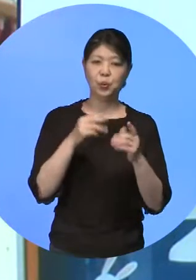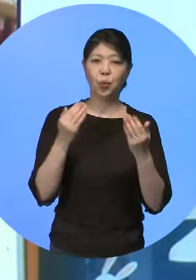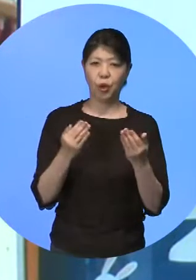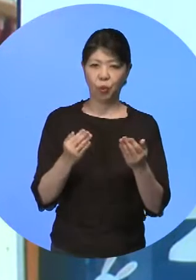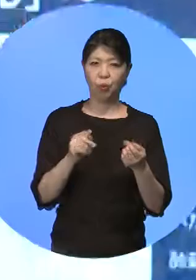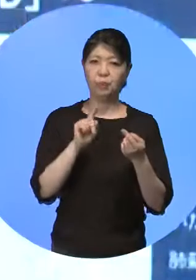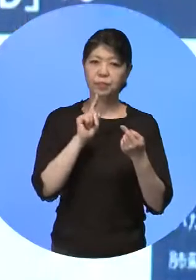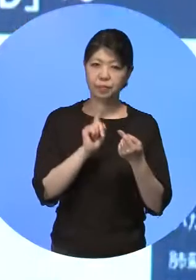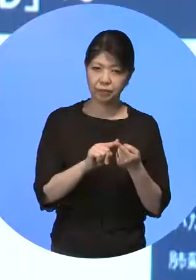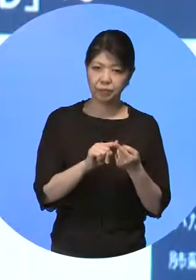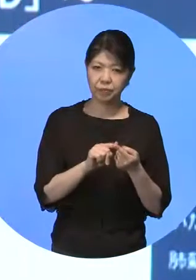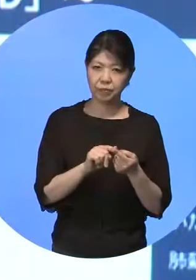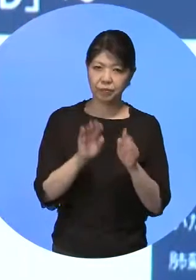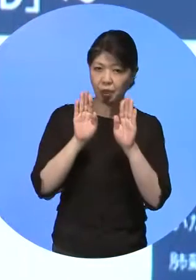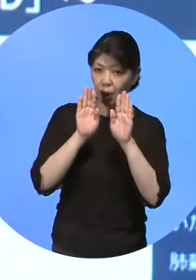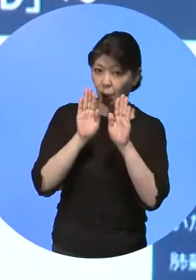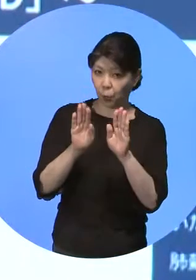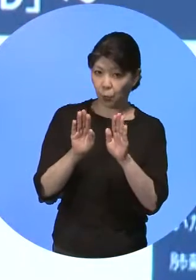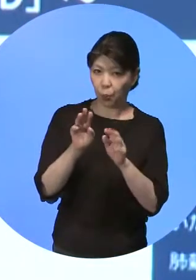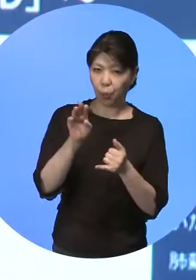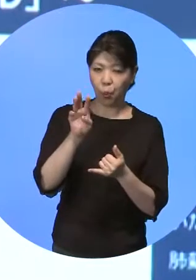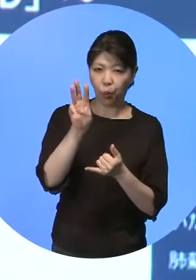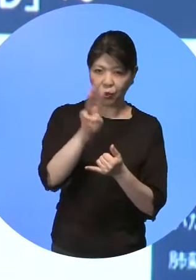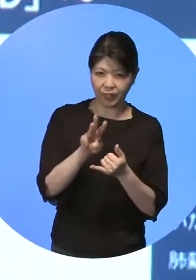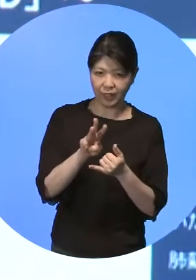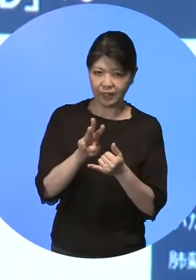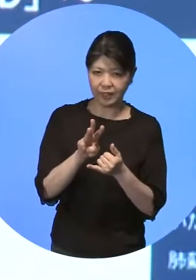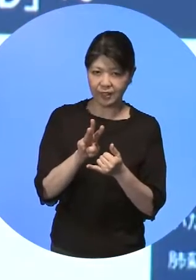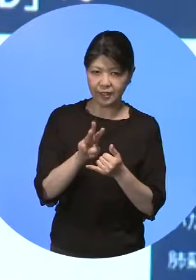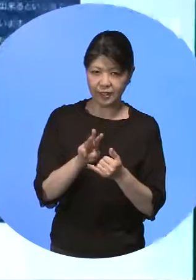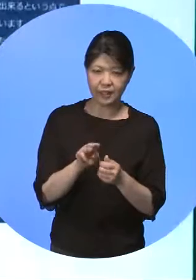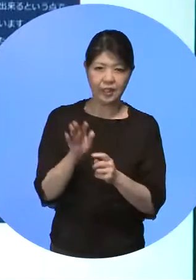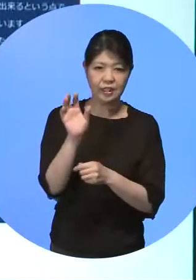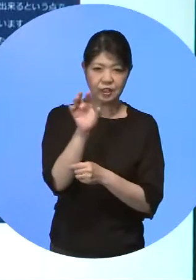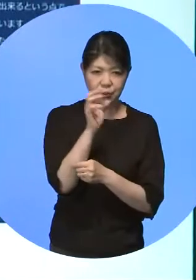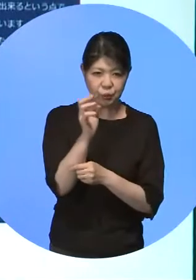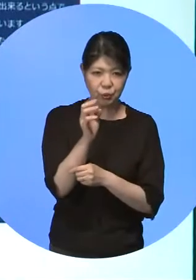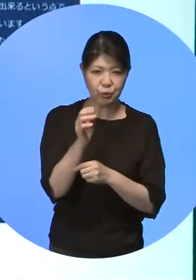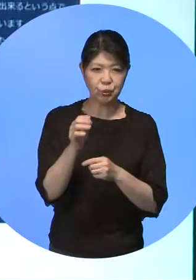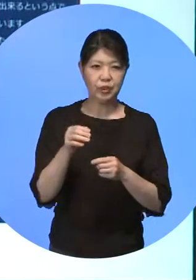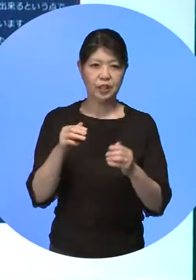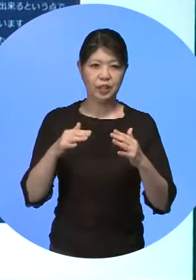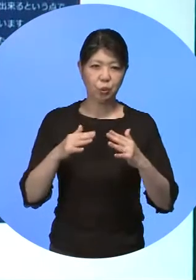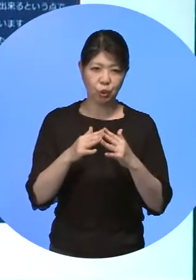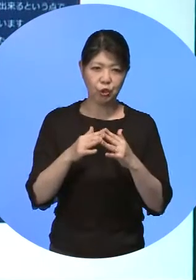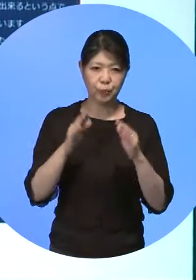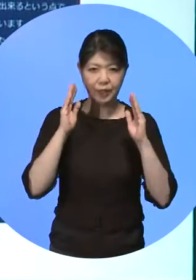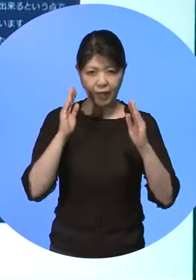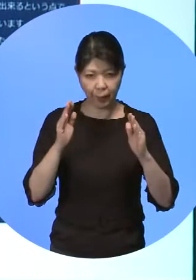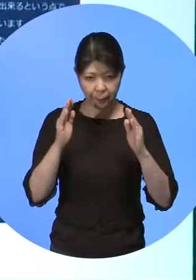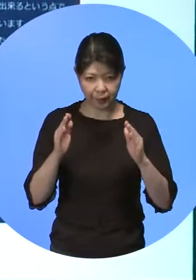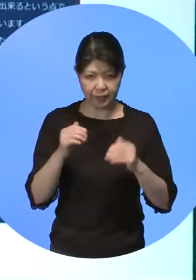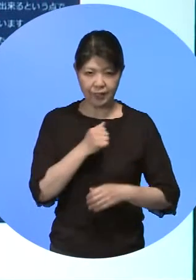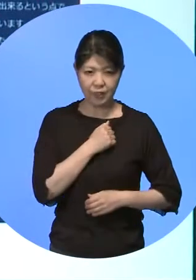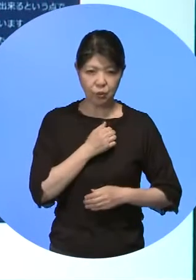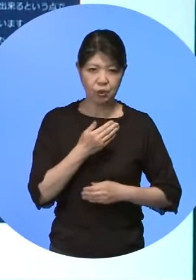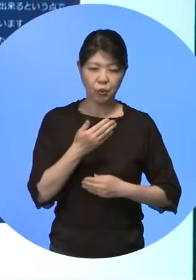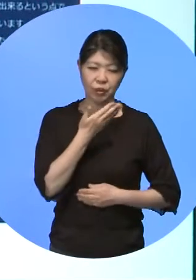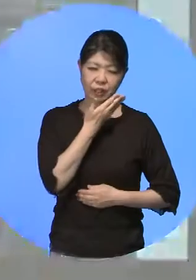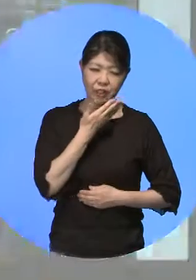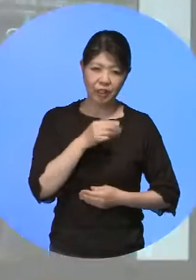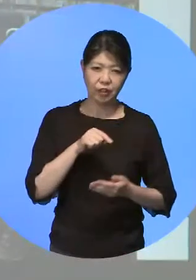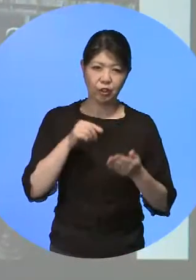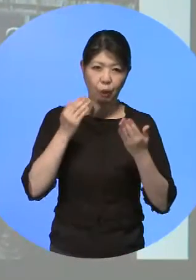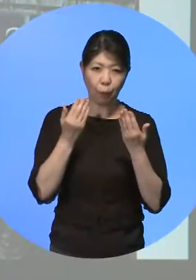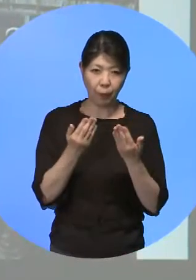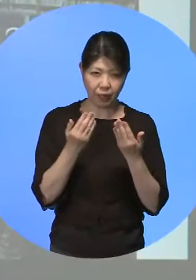る吹田第二小学校と校区全体で防災や救急救命に関する取り組みを深め、命の